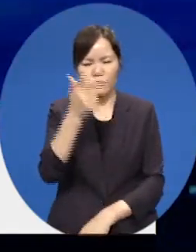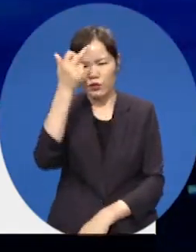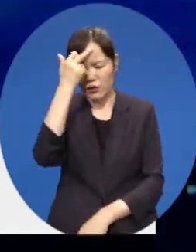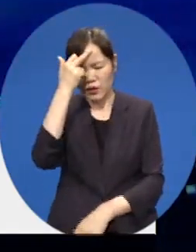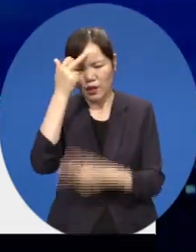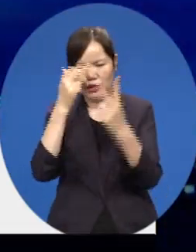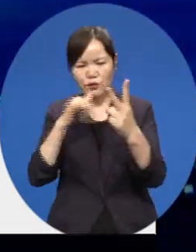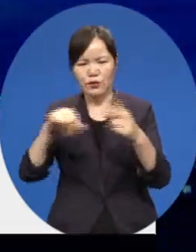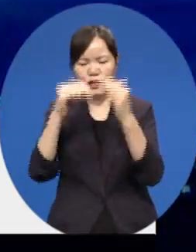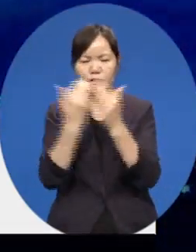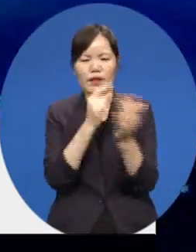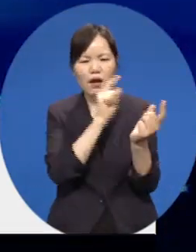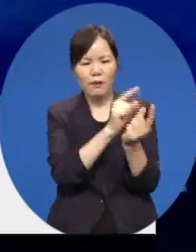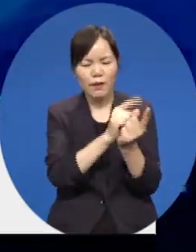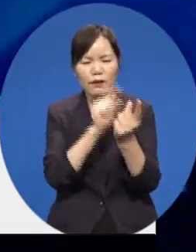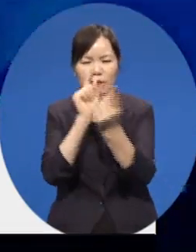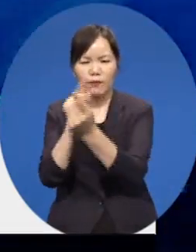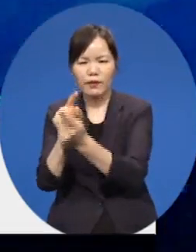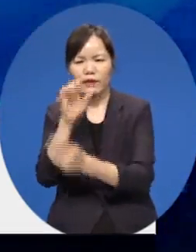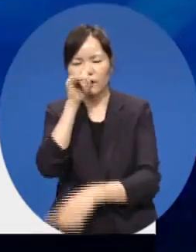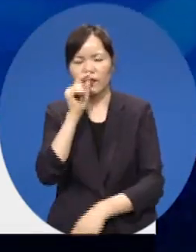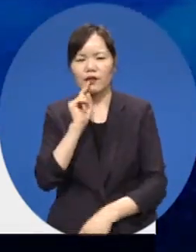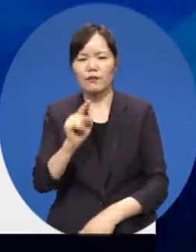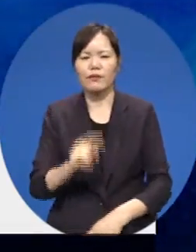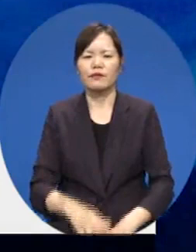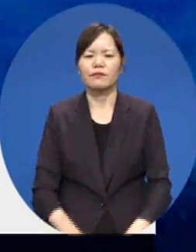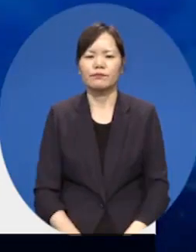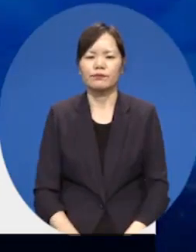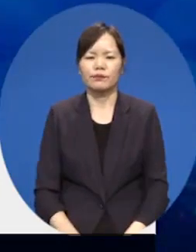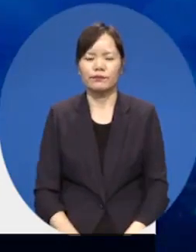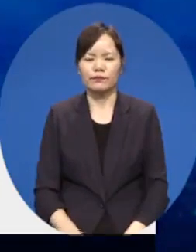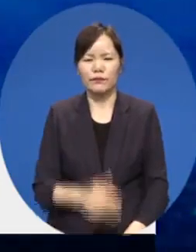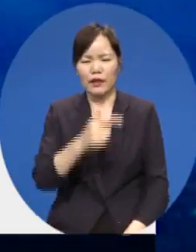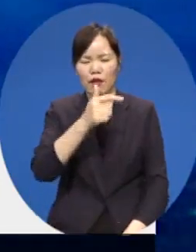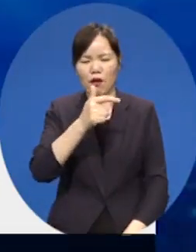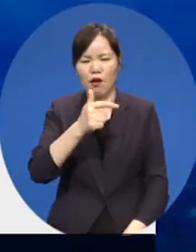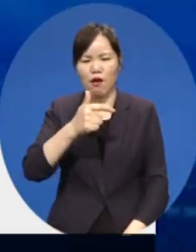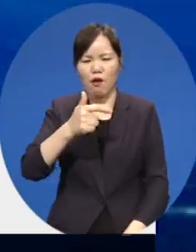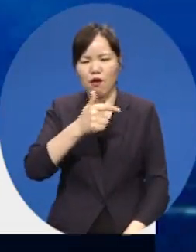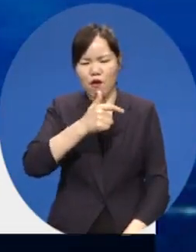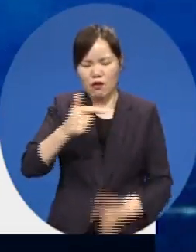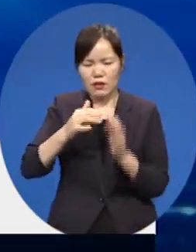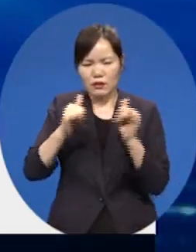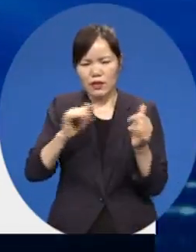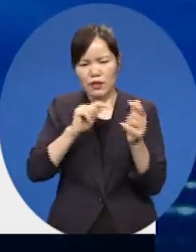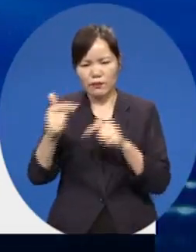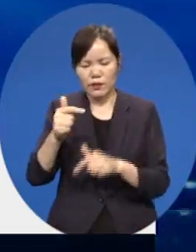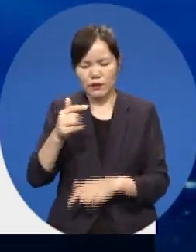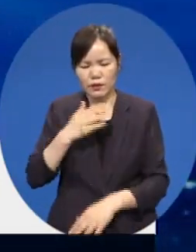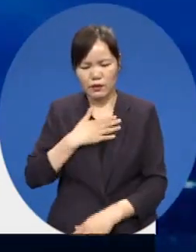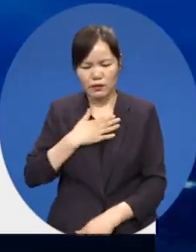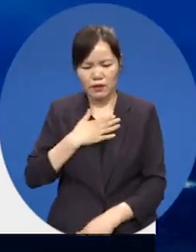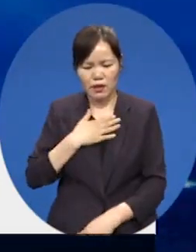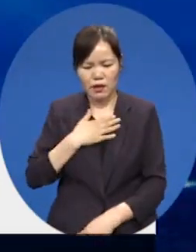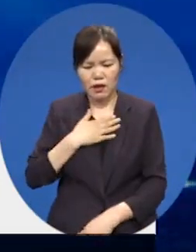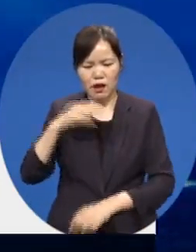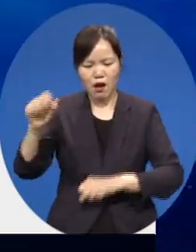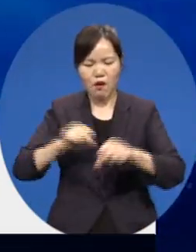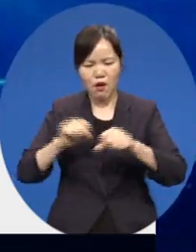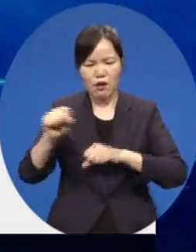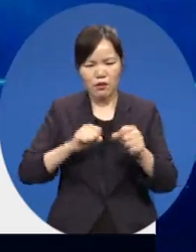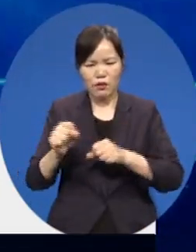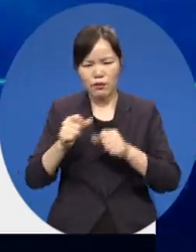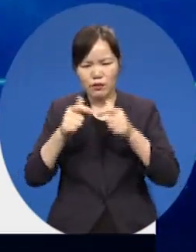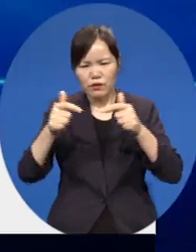하는데, 지금 두 예를 들어 거물급 후보들이 계속해서 자신들의 어떤 그 보폭을 넓혀가고